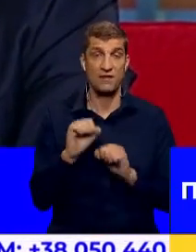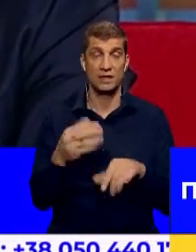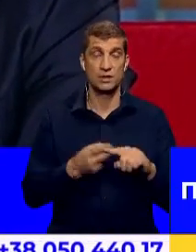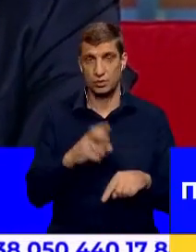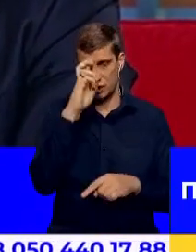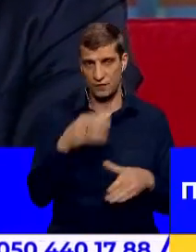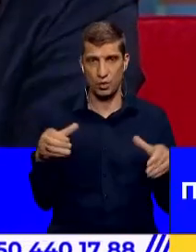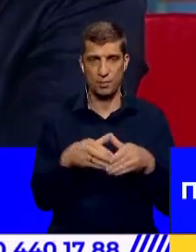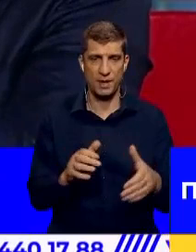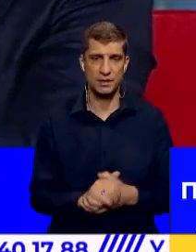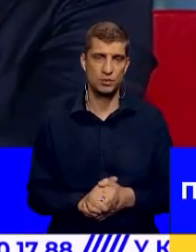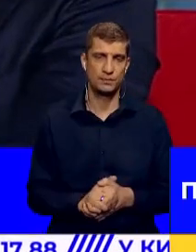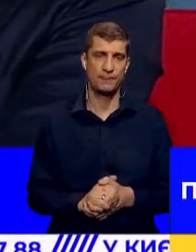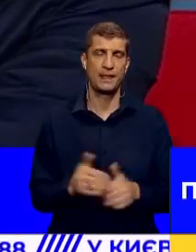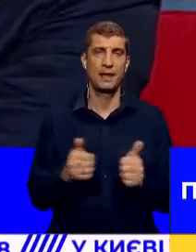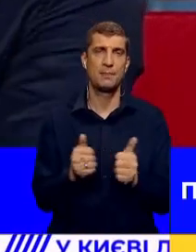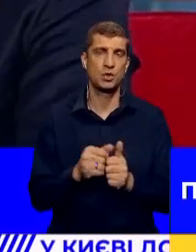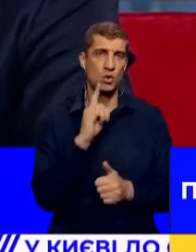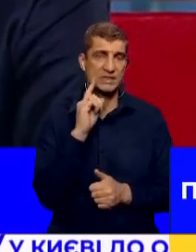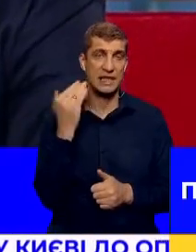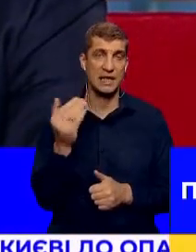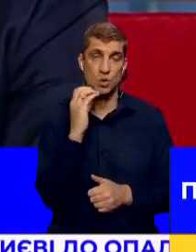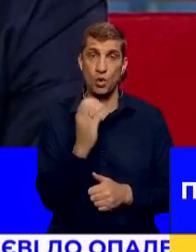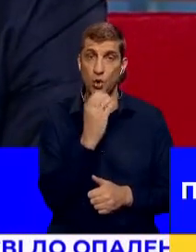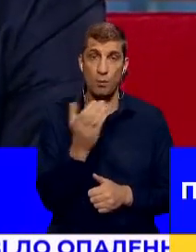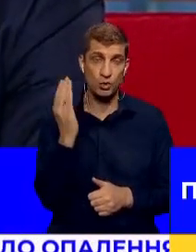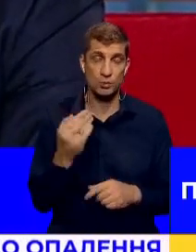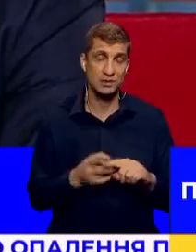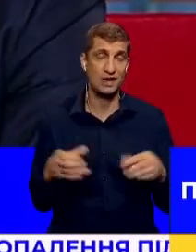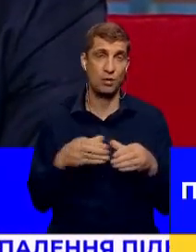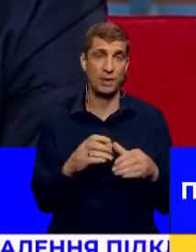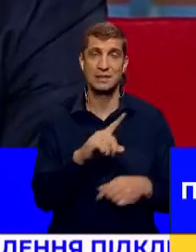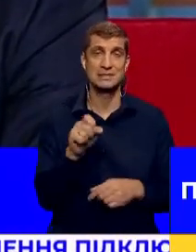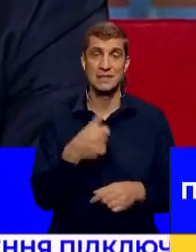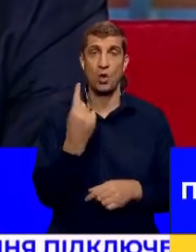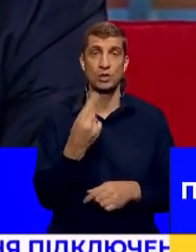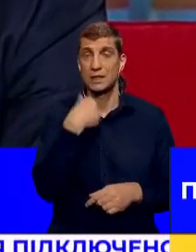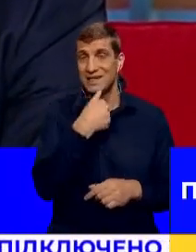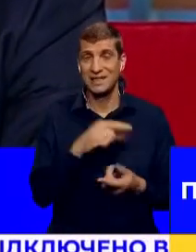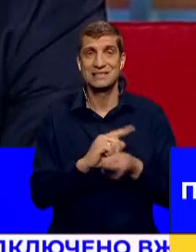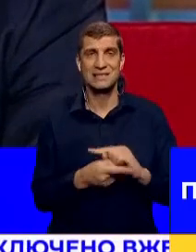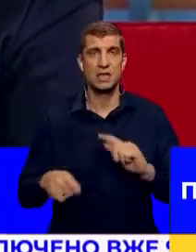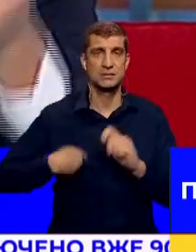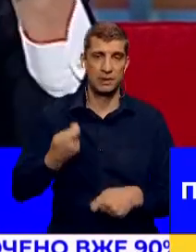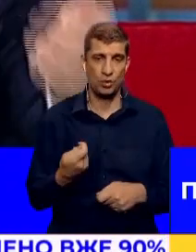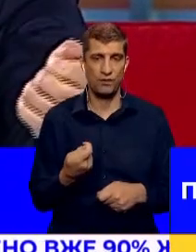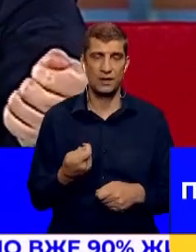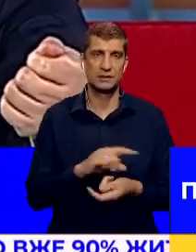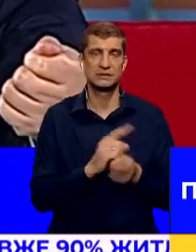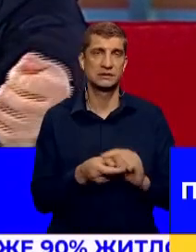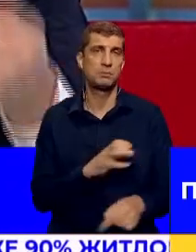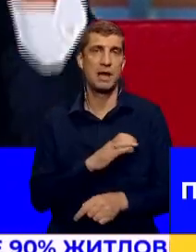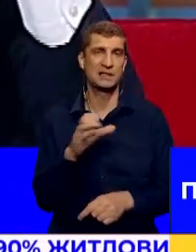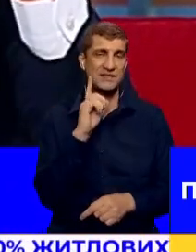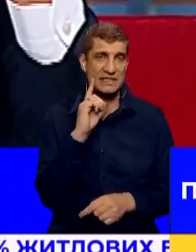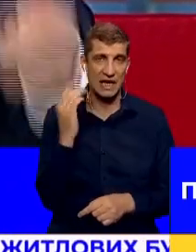державну компанію партньору Зеленського Коломойському, ця компанія за рік стала збиткова. Збагатився